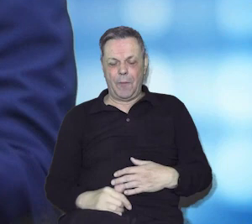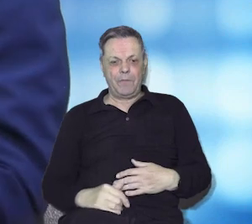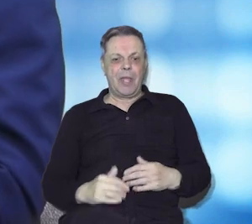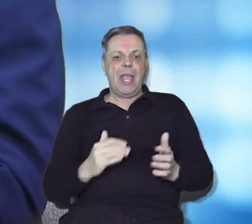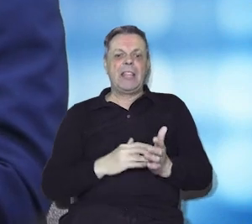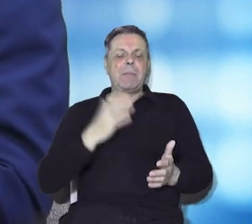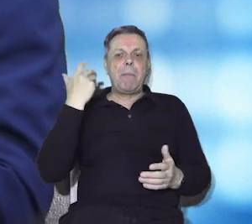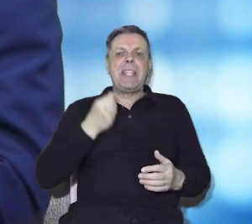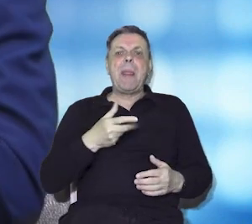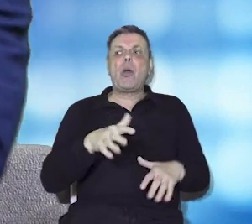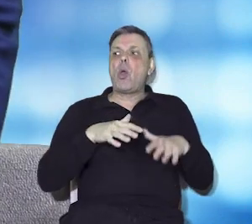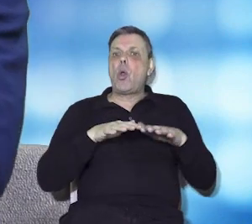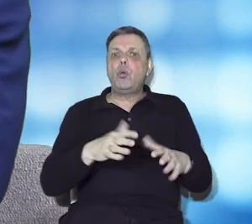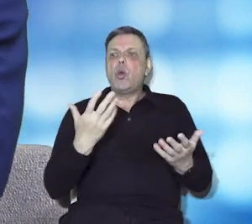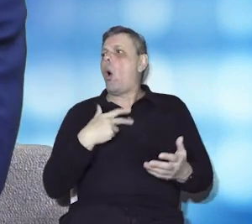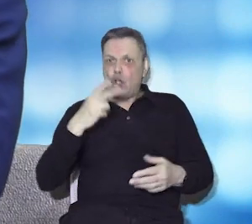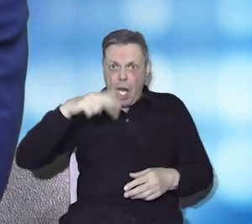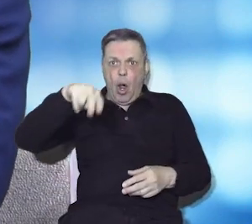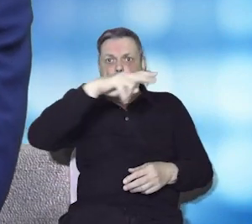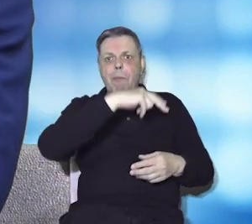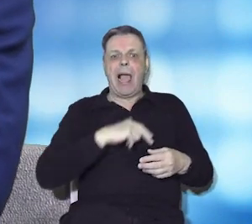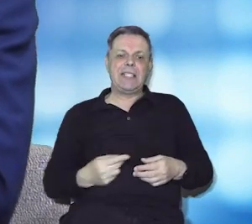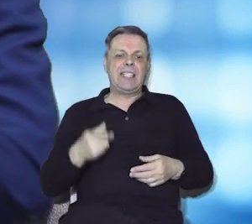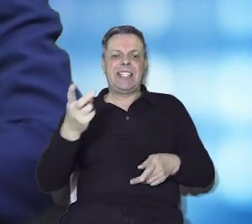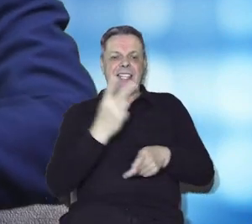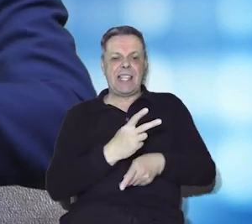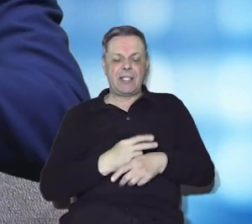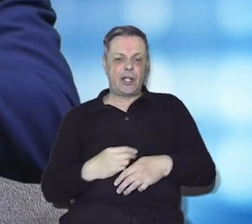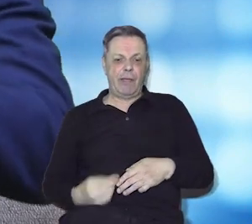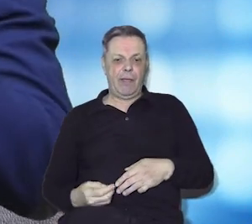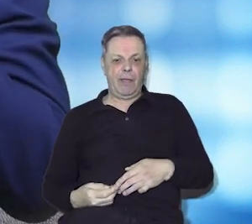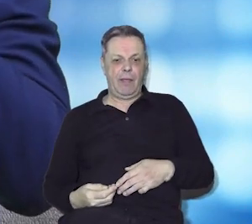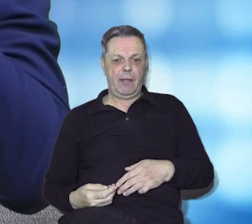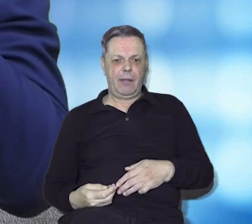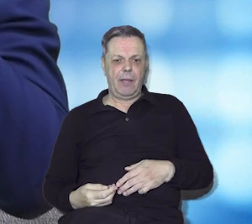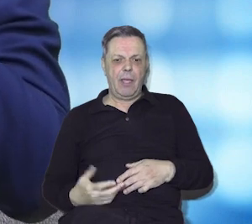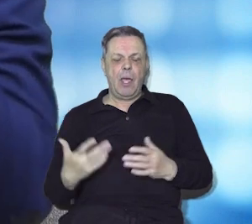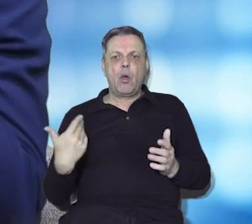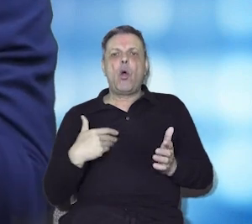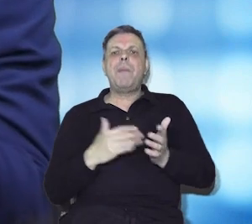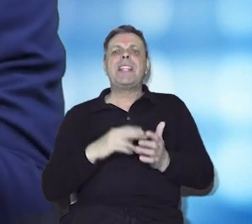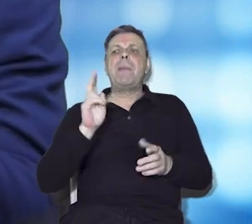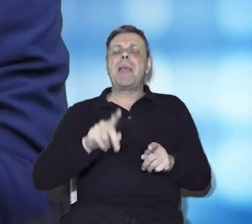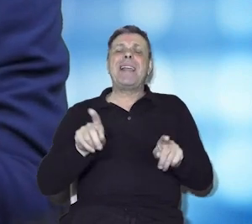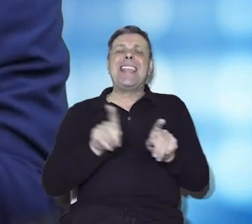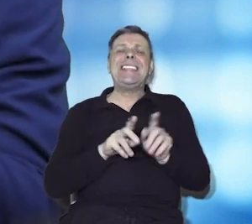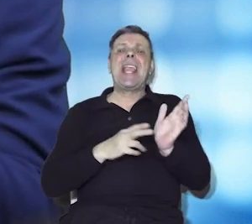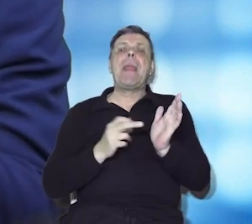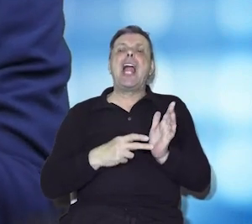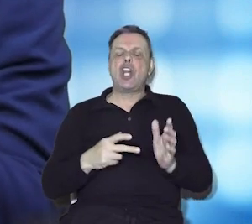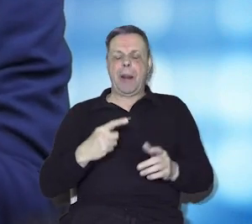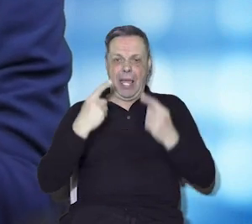biti nekoliko ljudi koji će obilaziti te države, koji bi trebali imati isti način